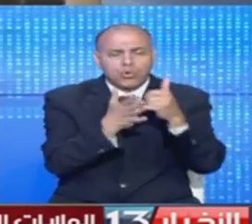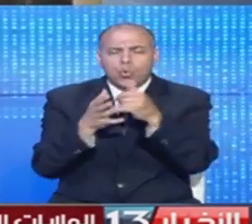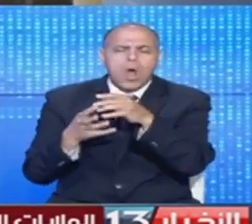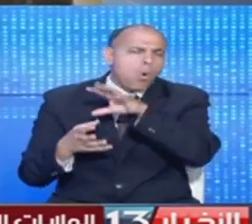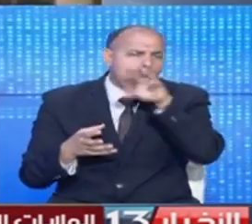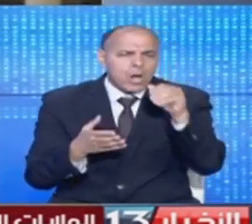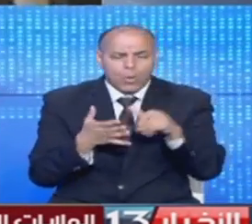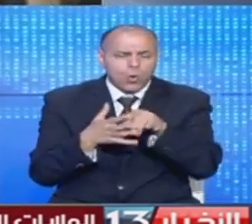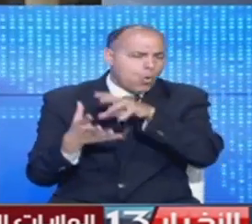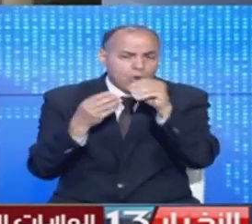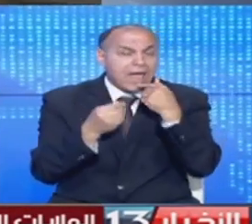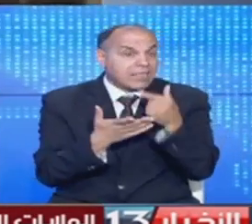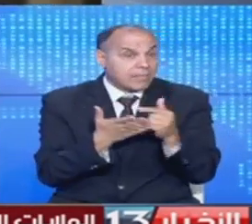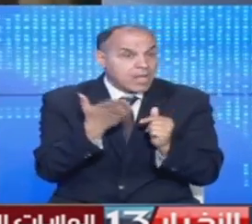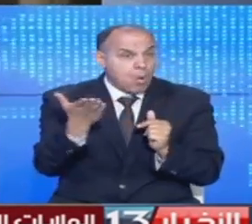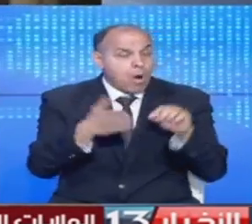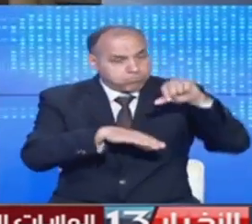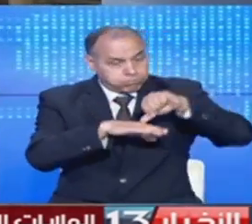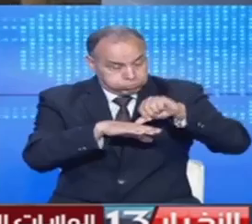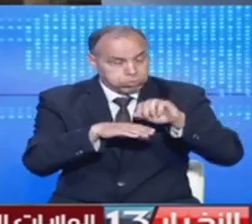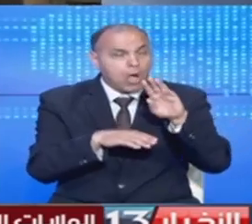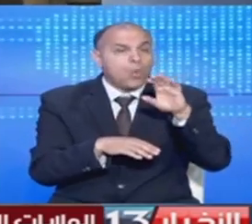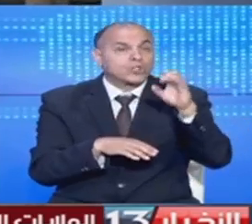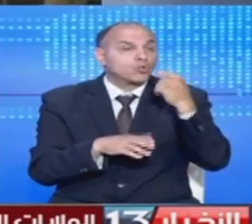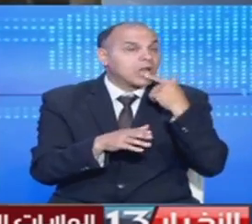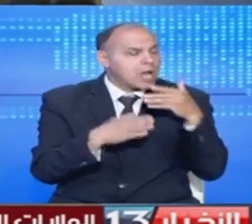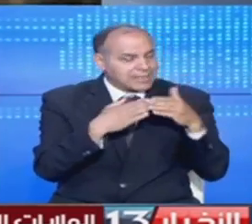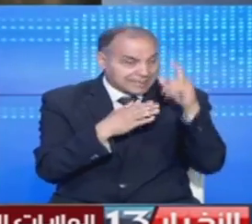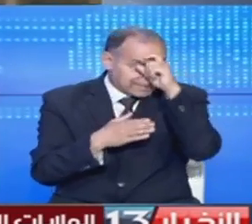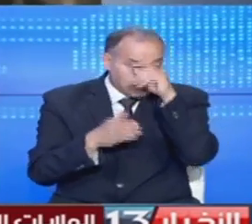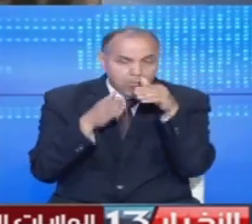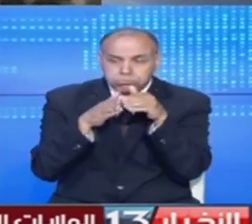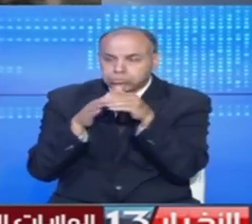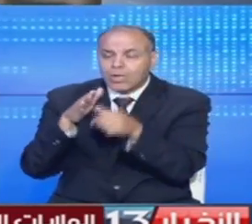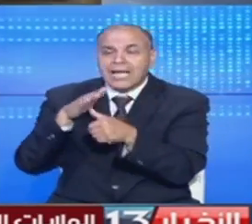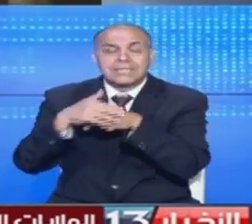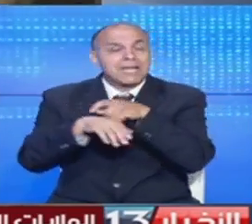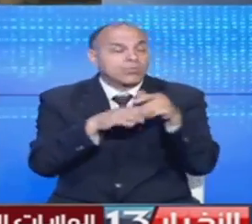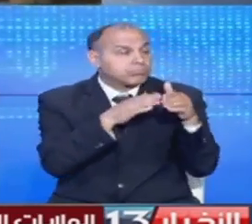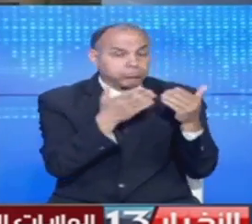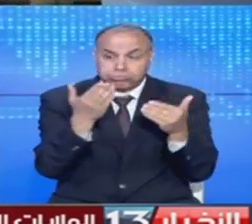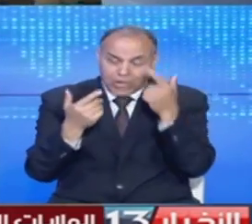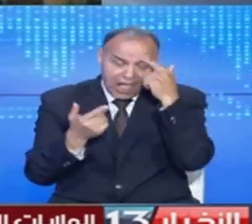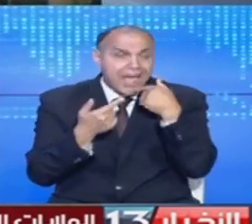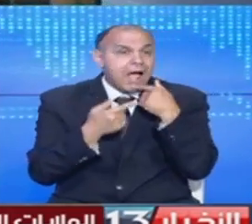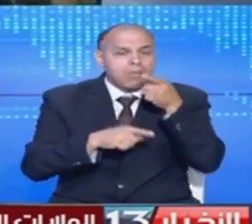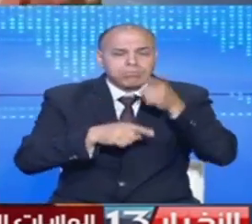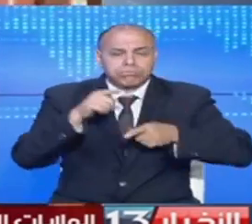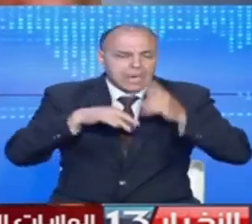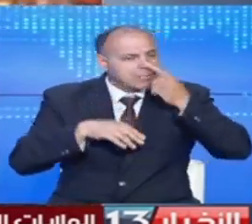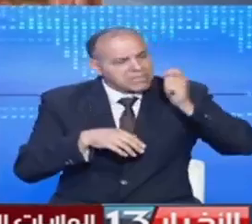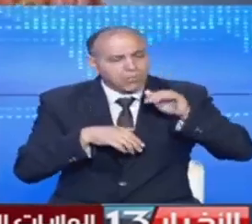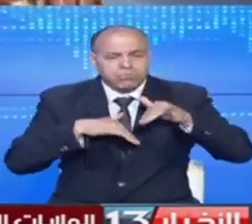وأتلانتا ونيويورك وكذلك في العاصمة واشنطن في تحد لمناشدات رؤساء البلديات ولحظر التجول